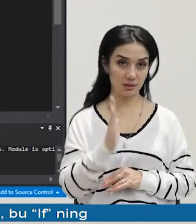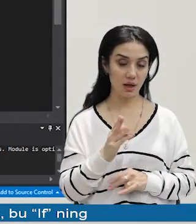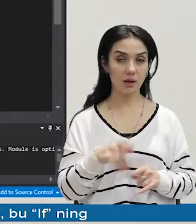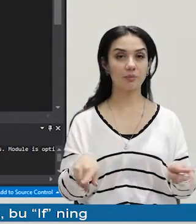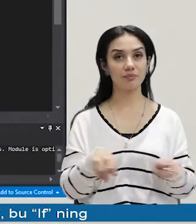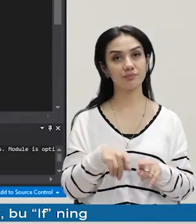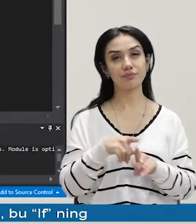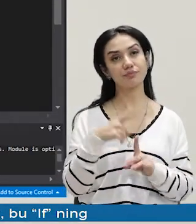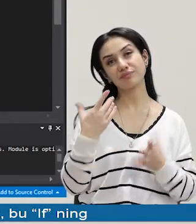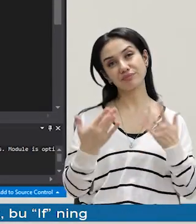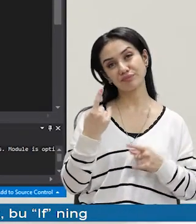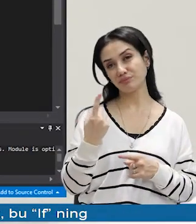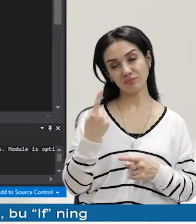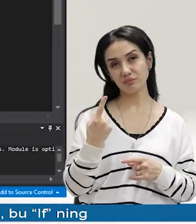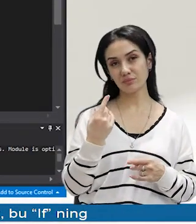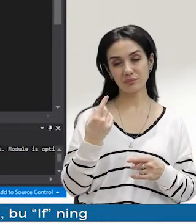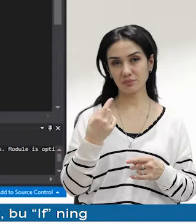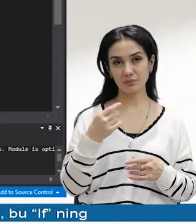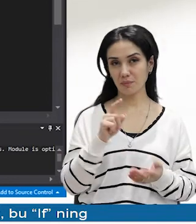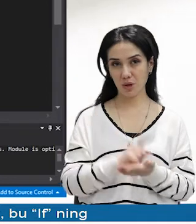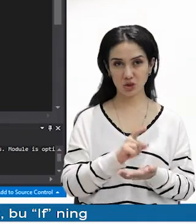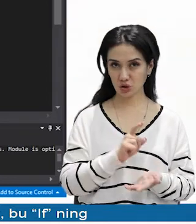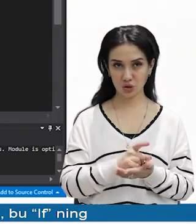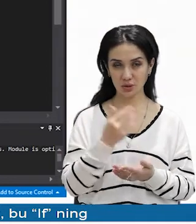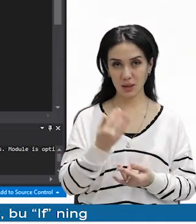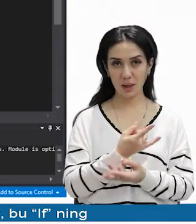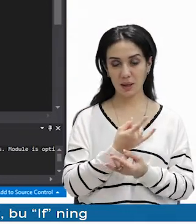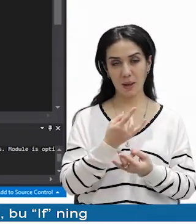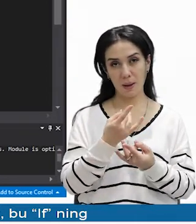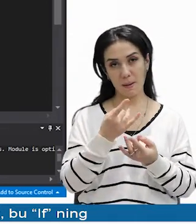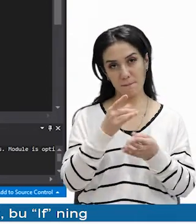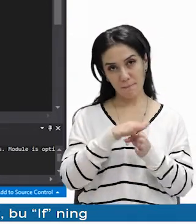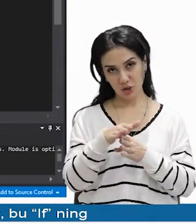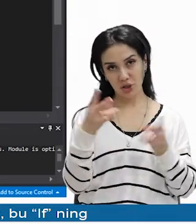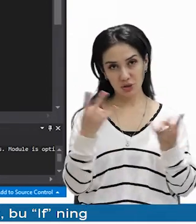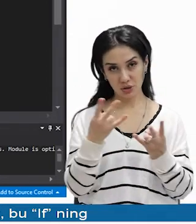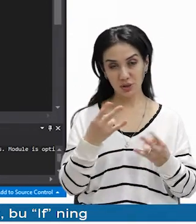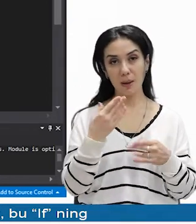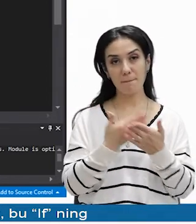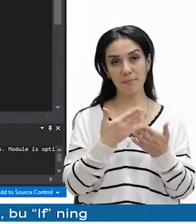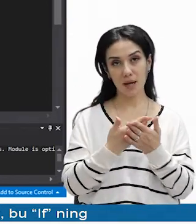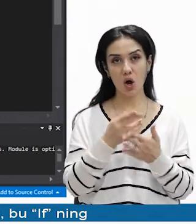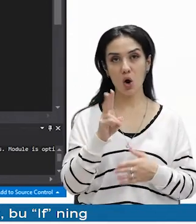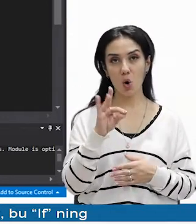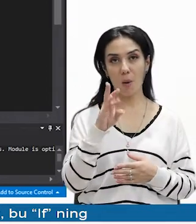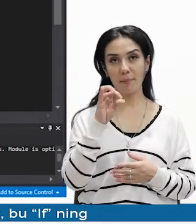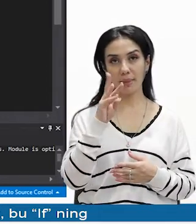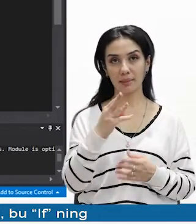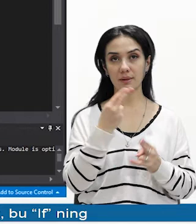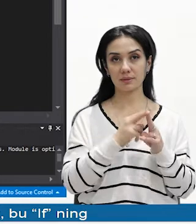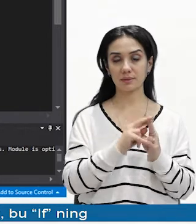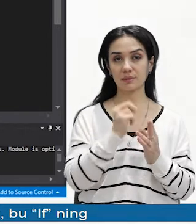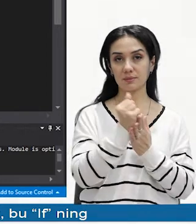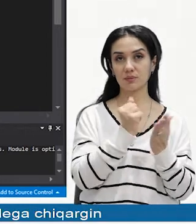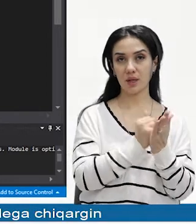qaysidir bitta narsani, mashqni bajarsa, komandani bajarsa. Tushunarli. Bu commentga olib qo'yamiz. Bu